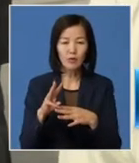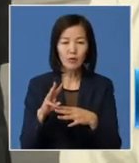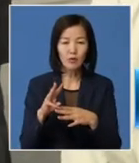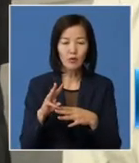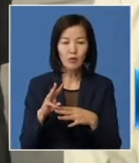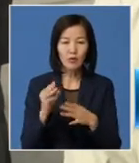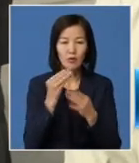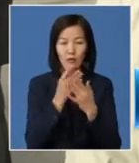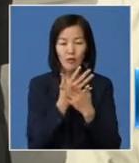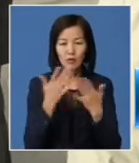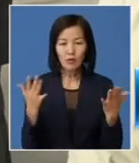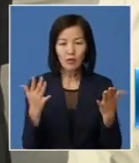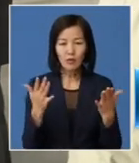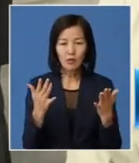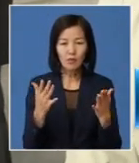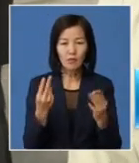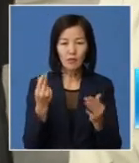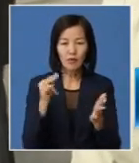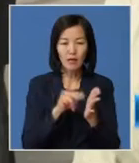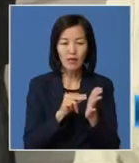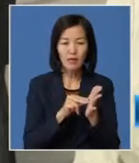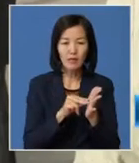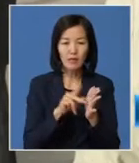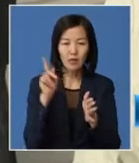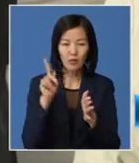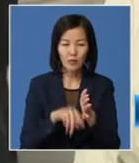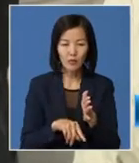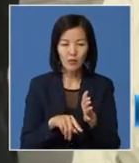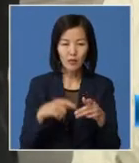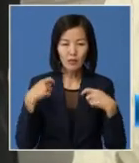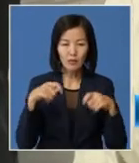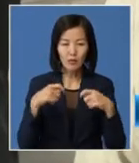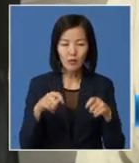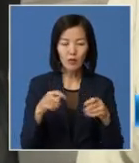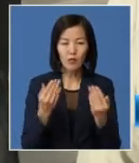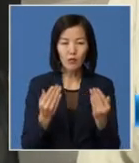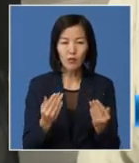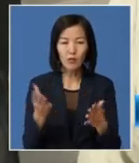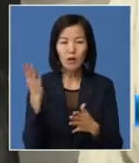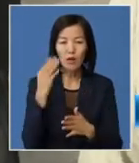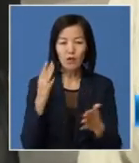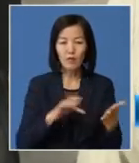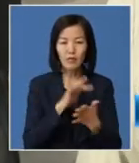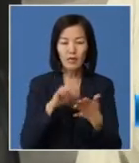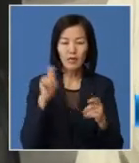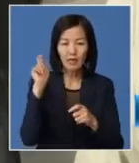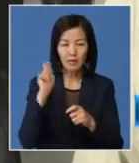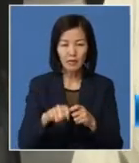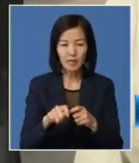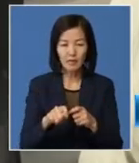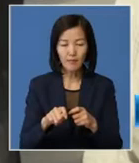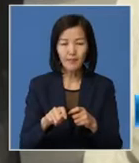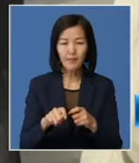осы өнімдердің бағаларын көтеруіне жол бермеу мақсатында біз осы бүгін Алматы қаласына келіп,